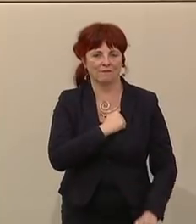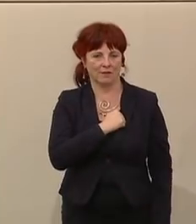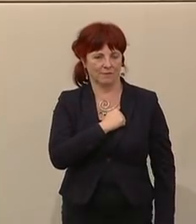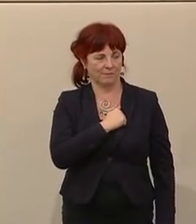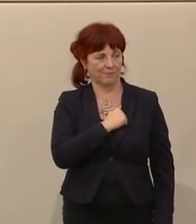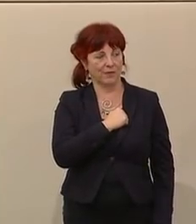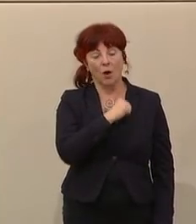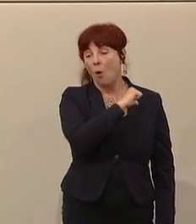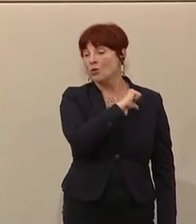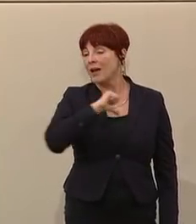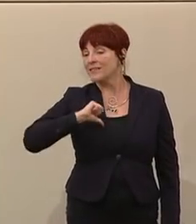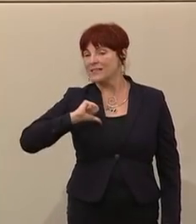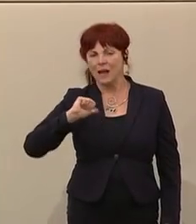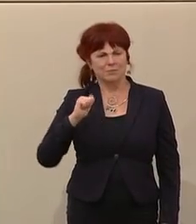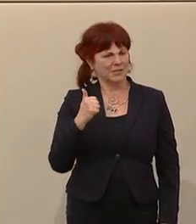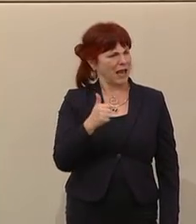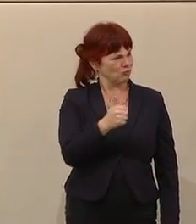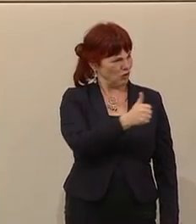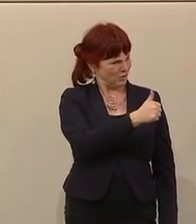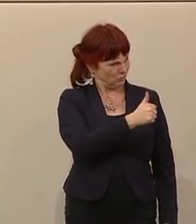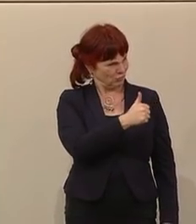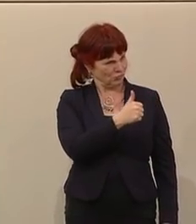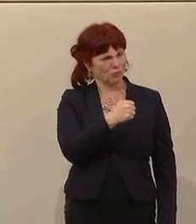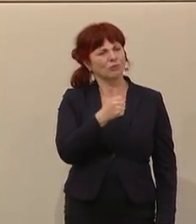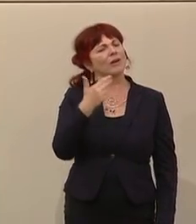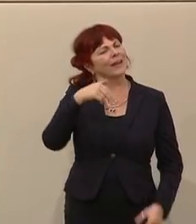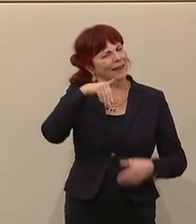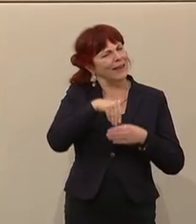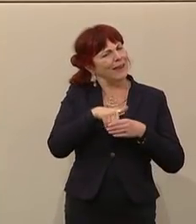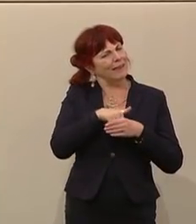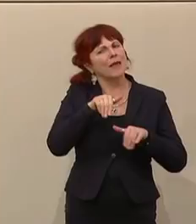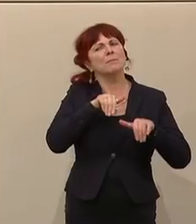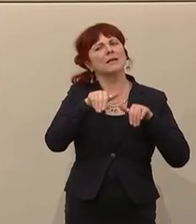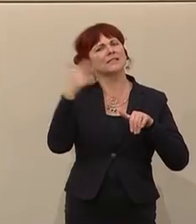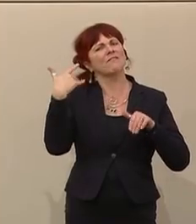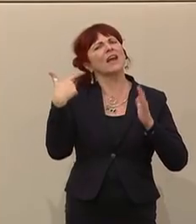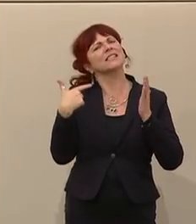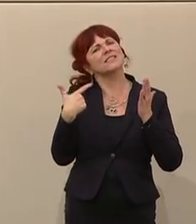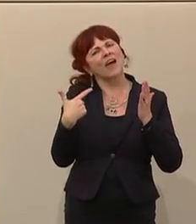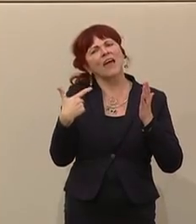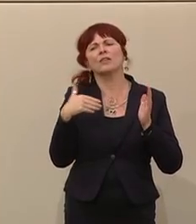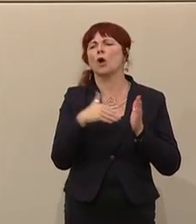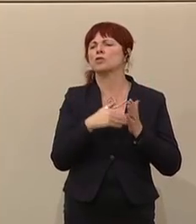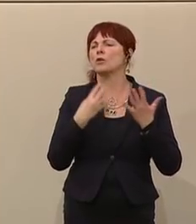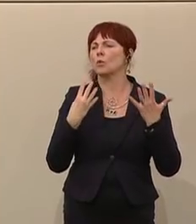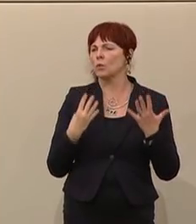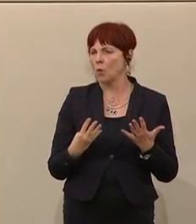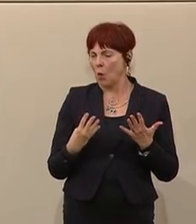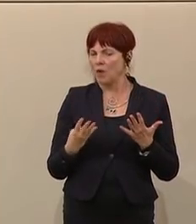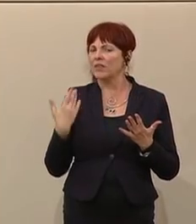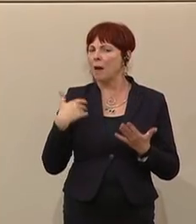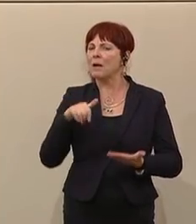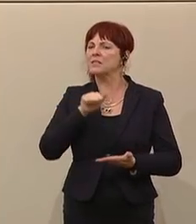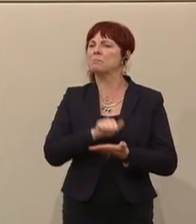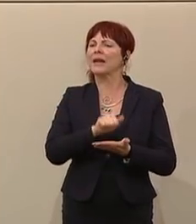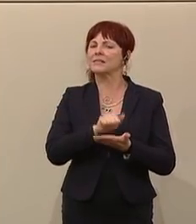des Herrn Innenministers, die er im Jahr 2009 der Presse gegenüber gegeben hat, viel sprechender ist